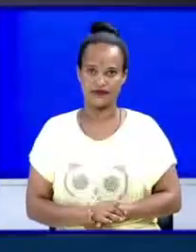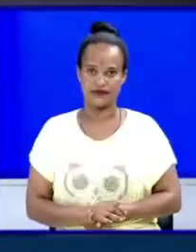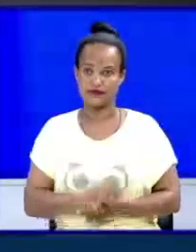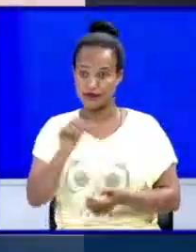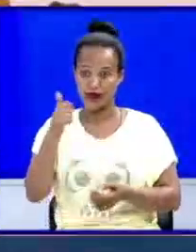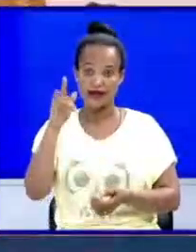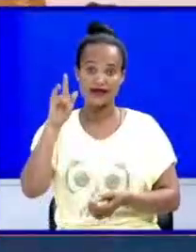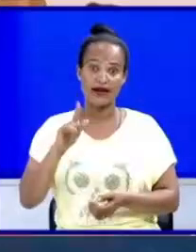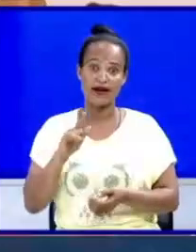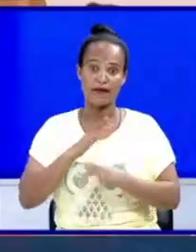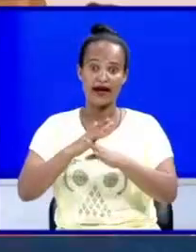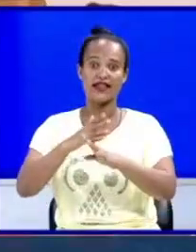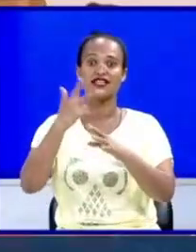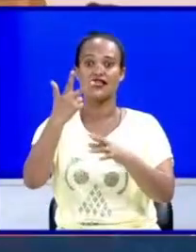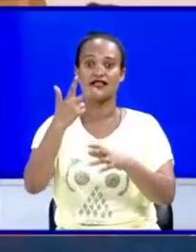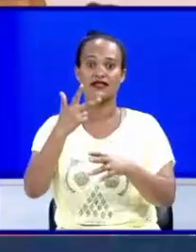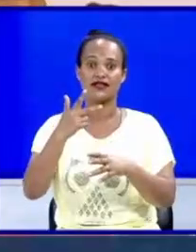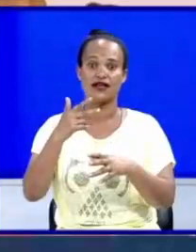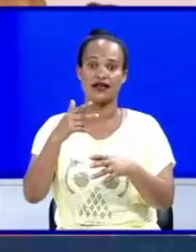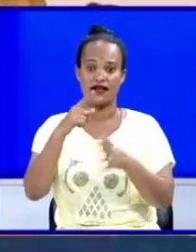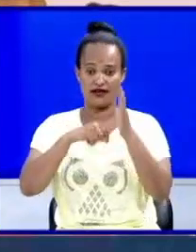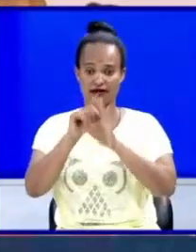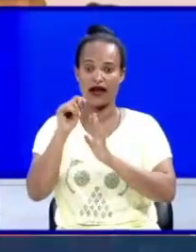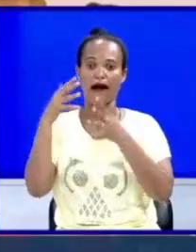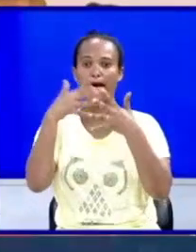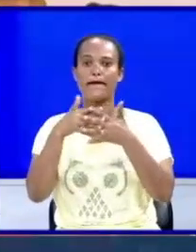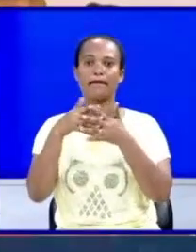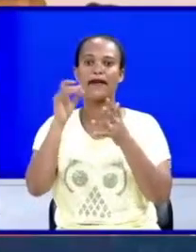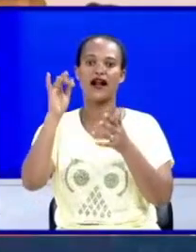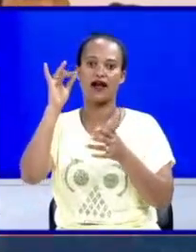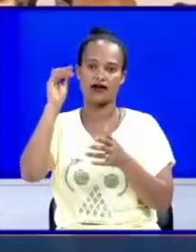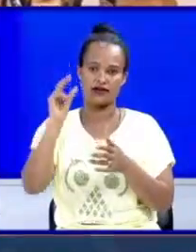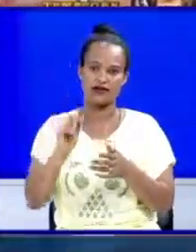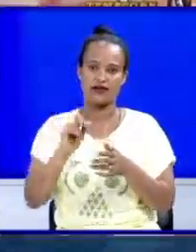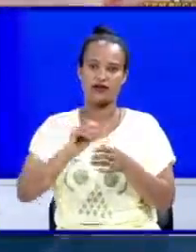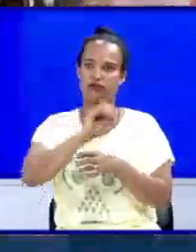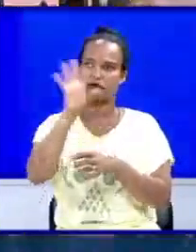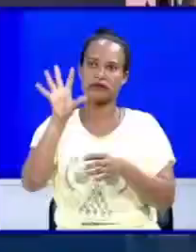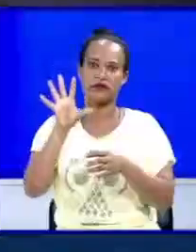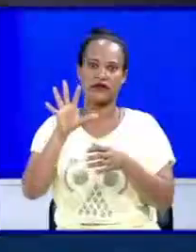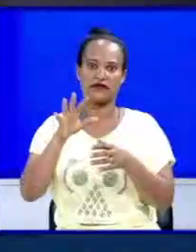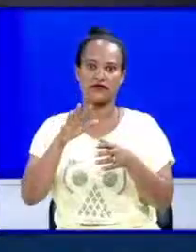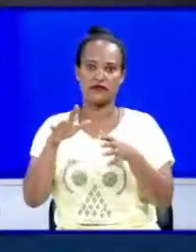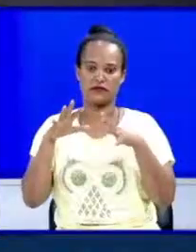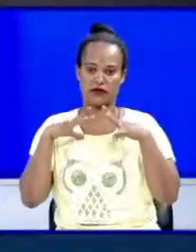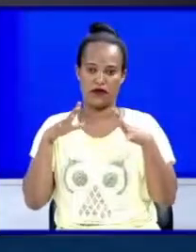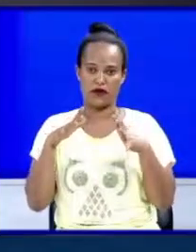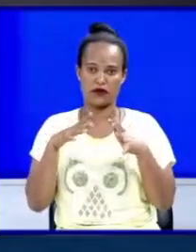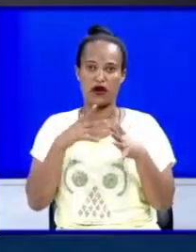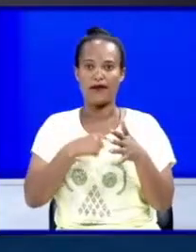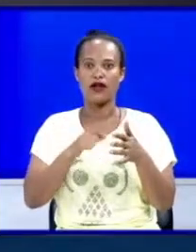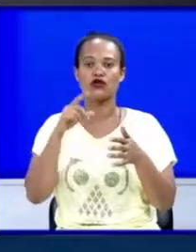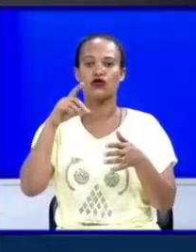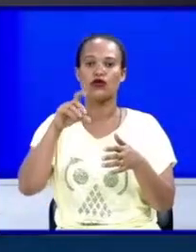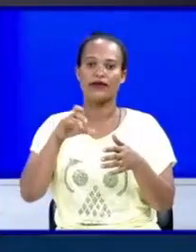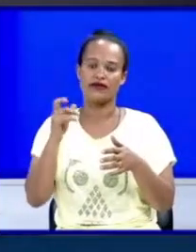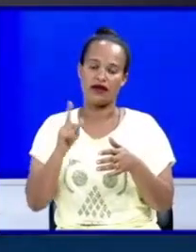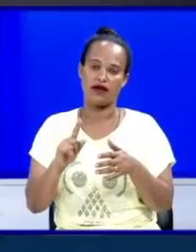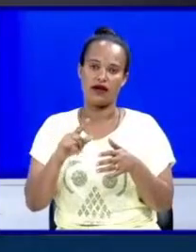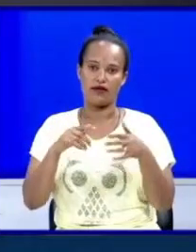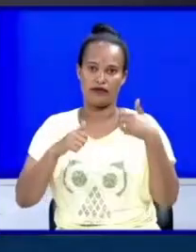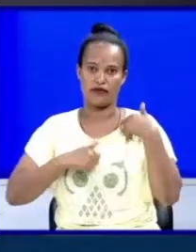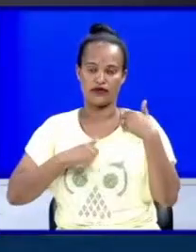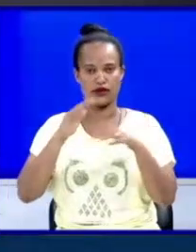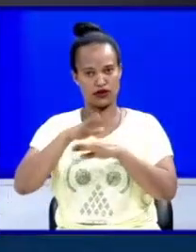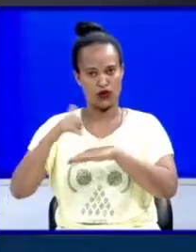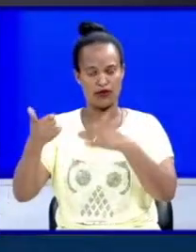ብኻልእ ዜና መኸተ ሰለስተ ፌስቲቫል ትግራይ ኣብ ኣሜሪካ ሜሪላንድ ብድምቀት ንምኽባር ምድላዋት ከም ዝተወገነ ድማ ኣባላት ኮሚቴ ኣብ ዘዳልዎ ፖስተር